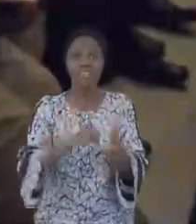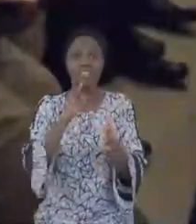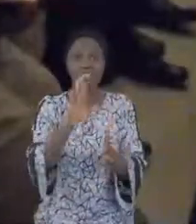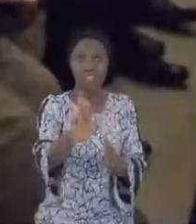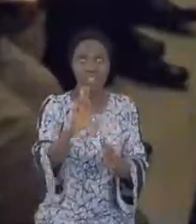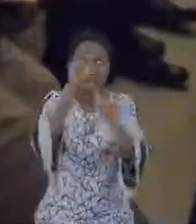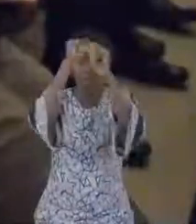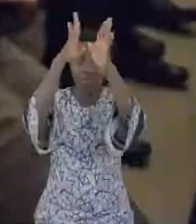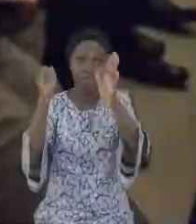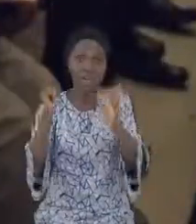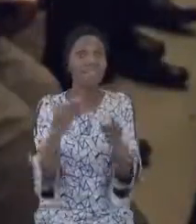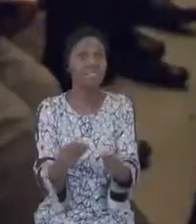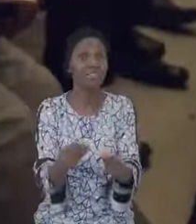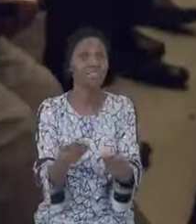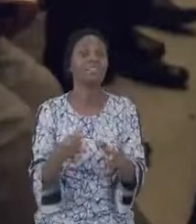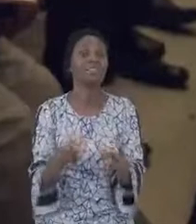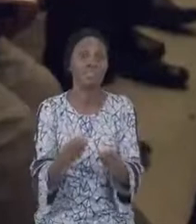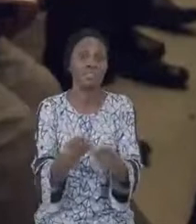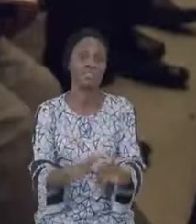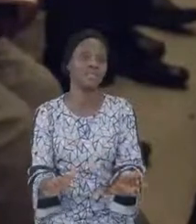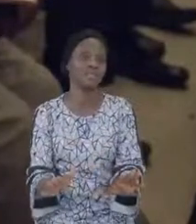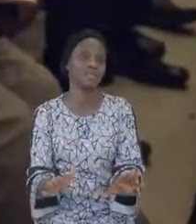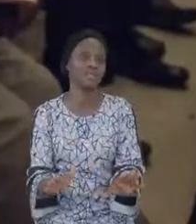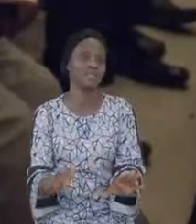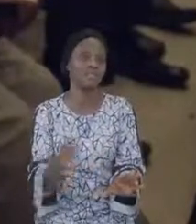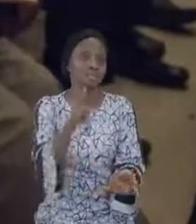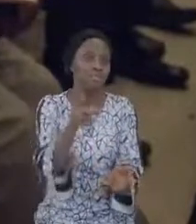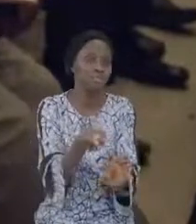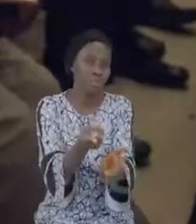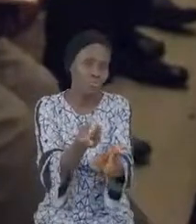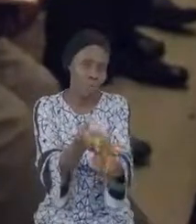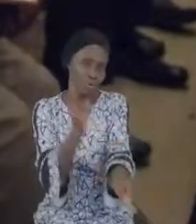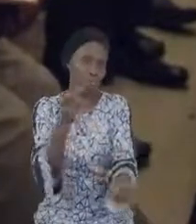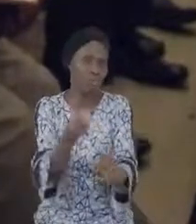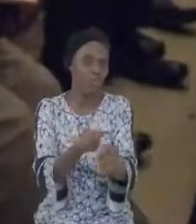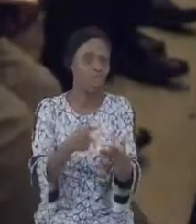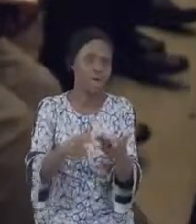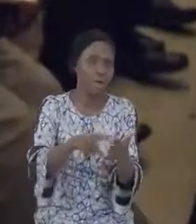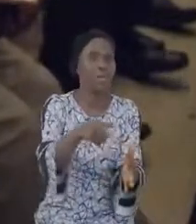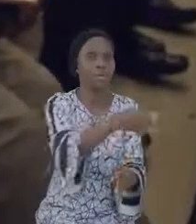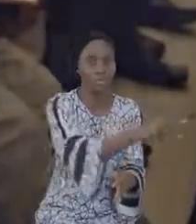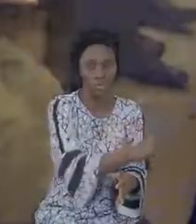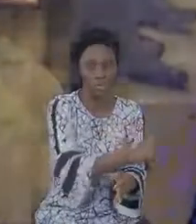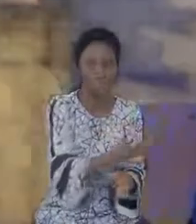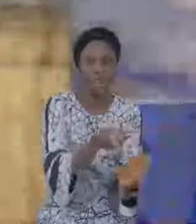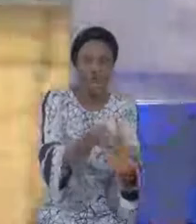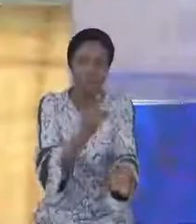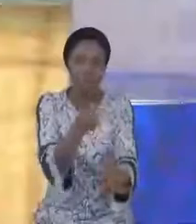la parcelle de ton Père. Sortez du milieu d'eux. Sortez de leur façon de